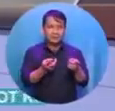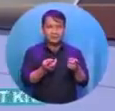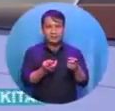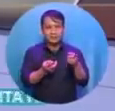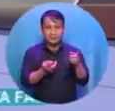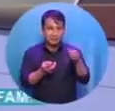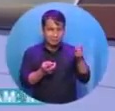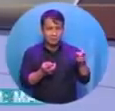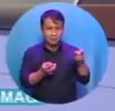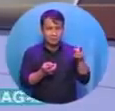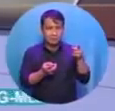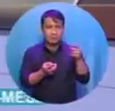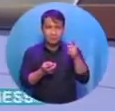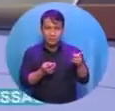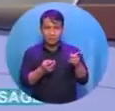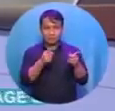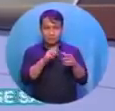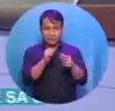gawain ng iyong Kabit.